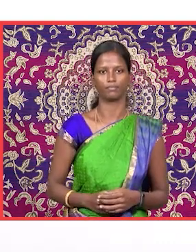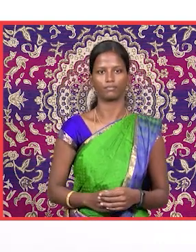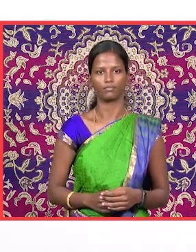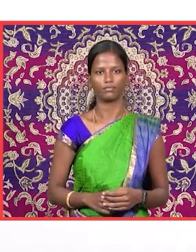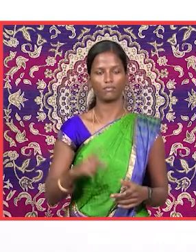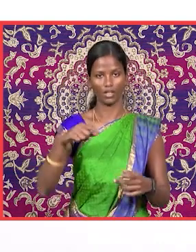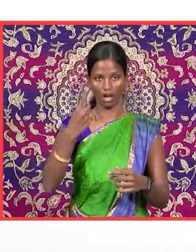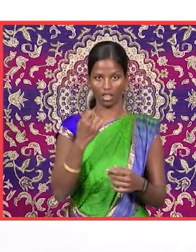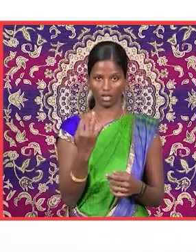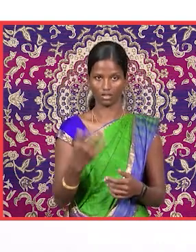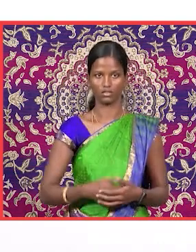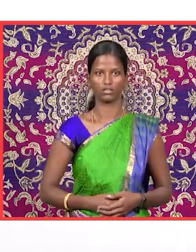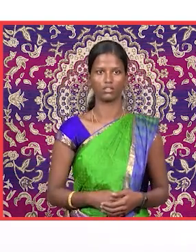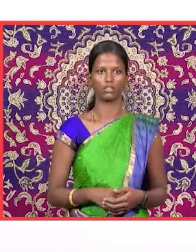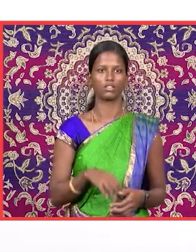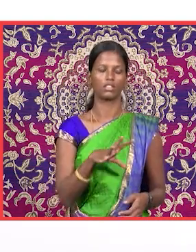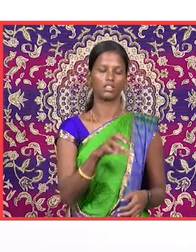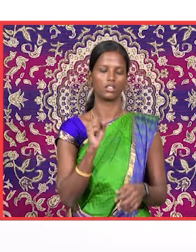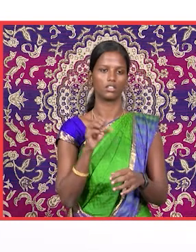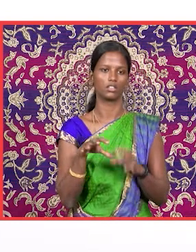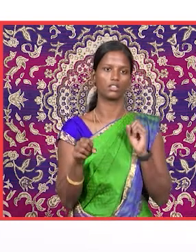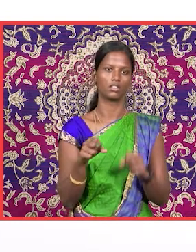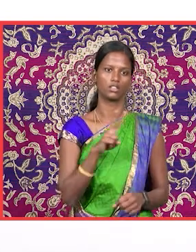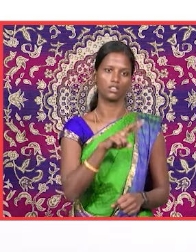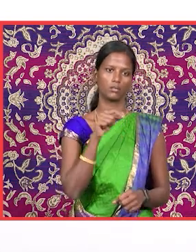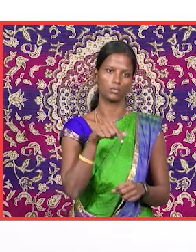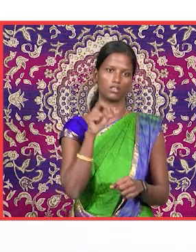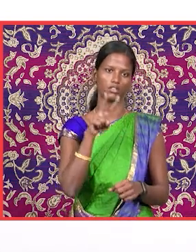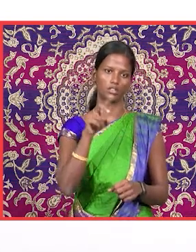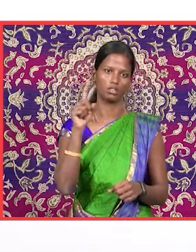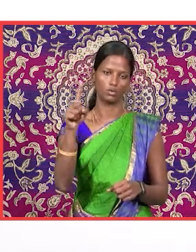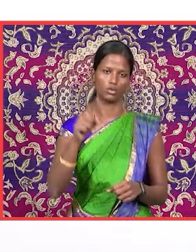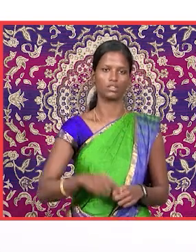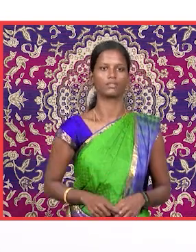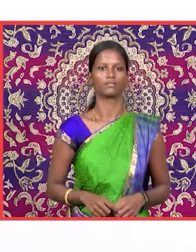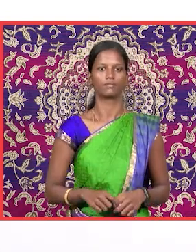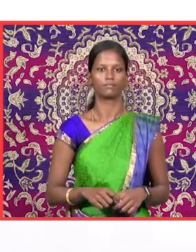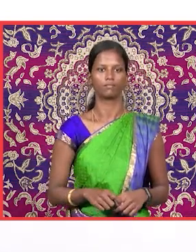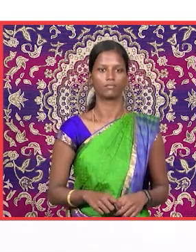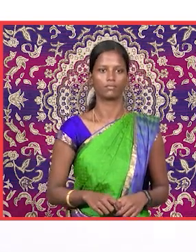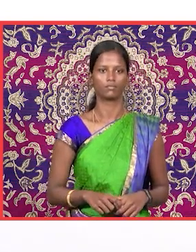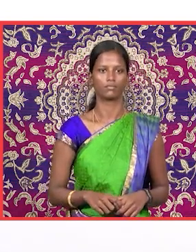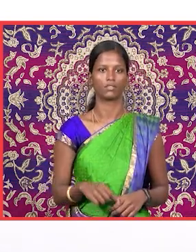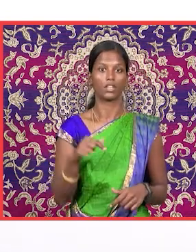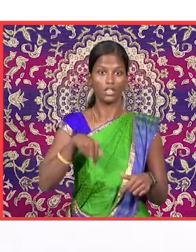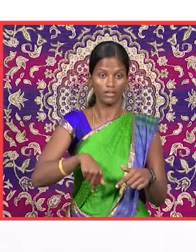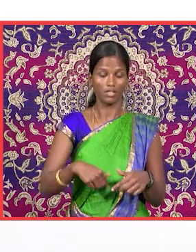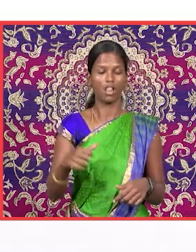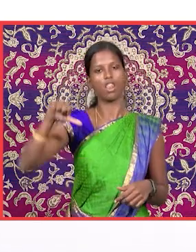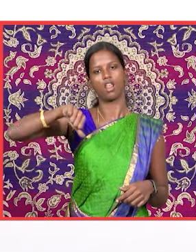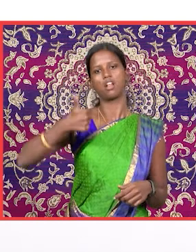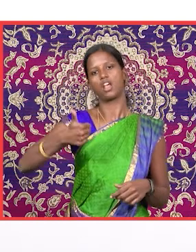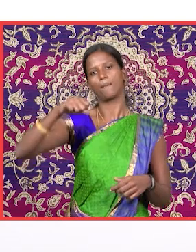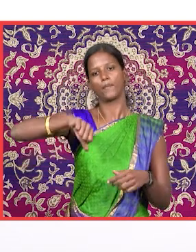அடுத்த கணக்கு எடுத்துக்காட்டு 2.21. இதில் வந்து பார்த்திங்கன்னா லாபம் அல்லது நட்டத்தை